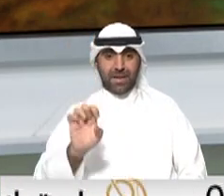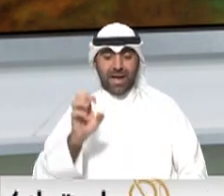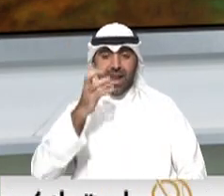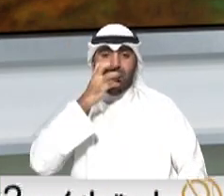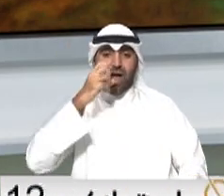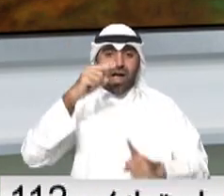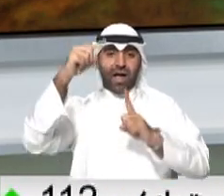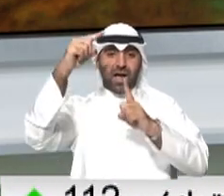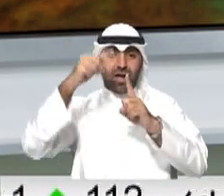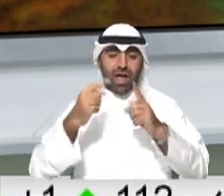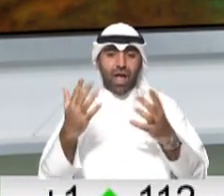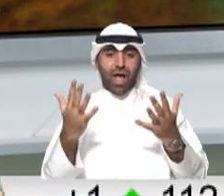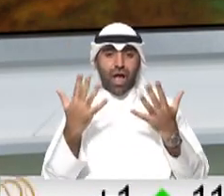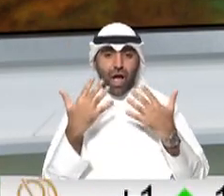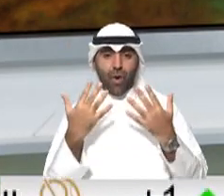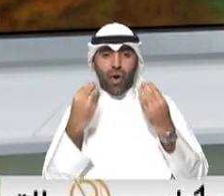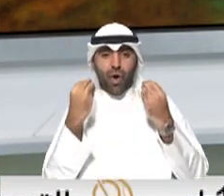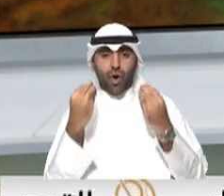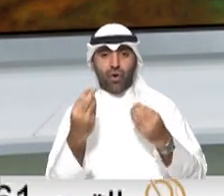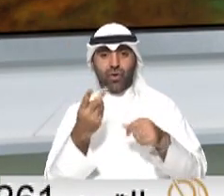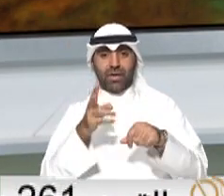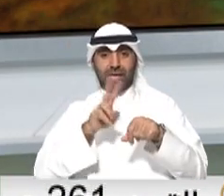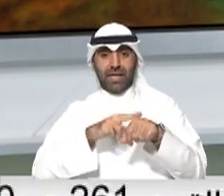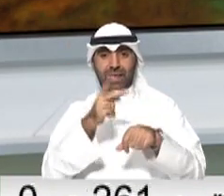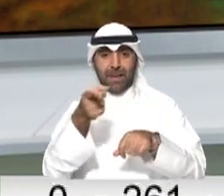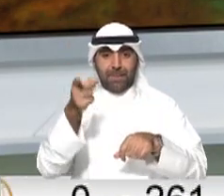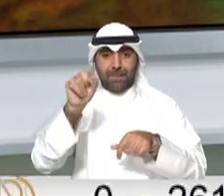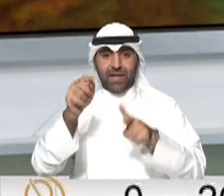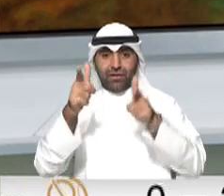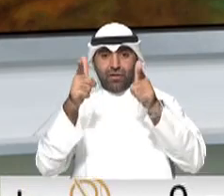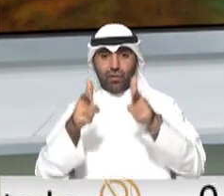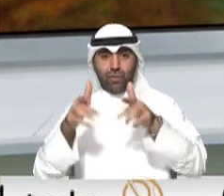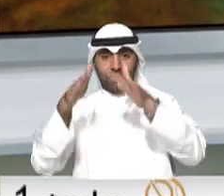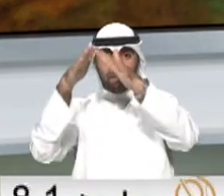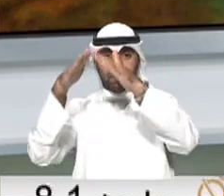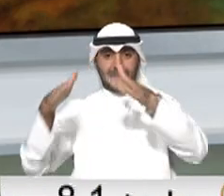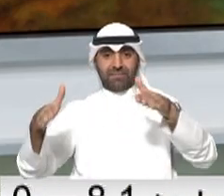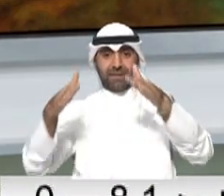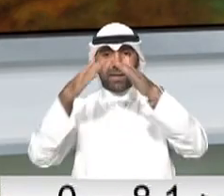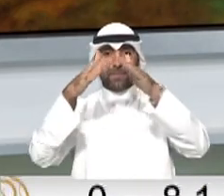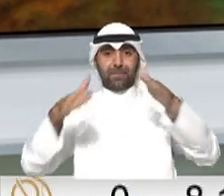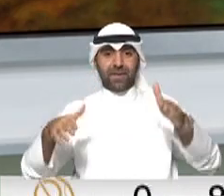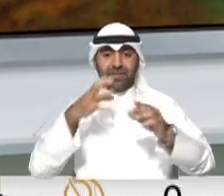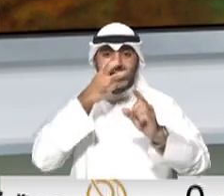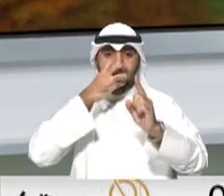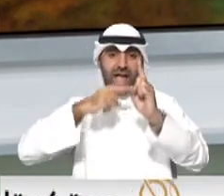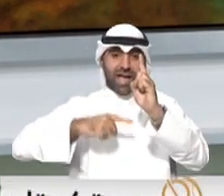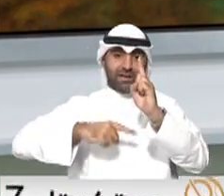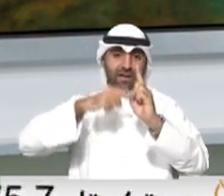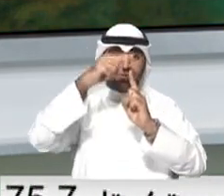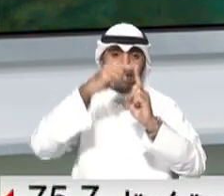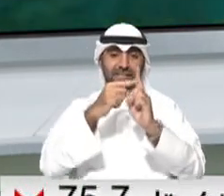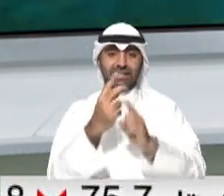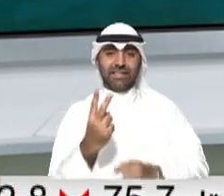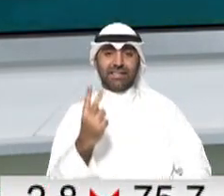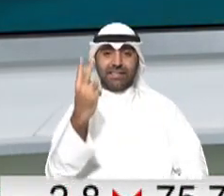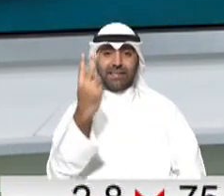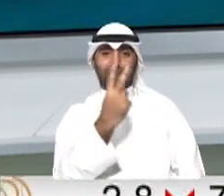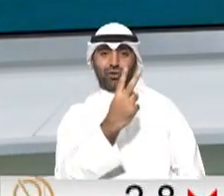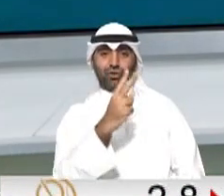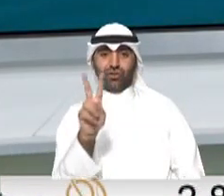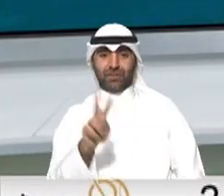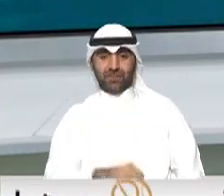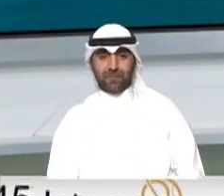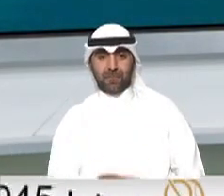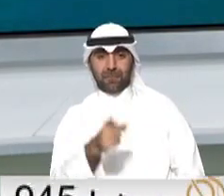المناطق الغربية والشمالية متفاوتة ما بين 27 درجة مئوية إلى 28 درجة مئوية. الأجواء